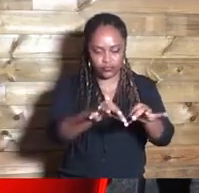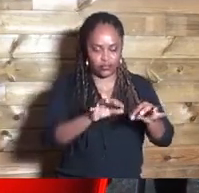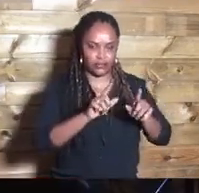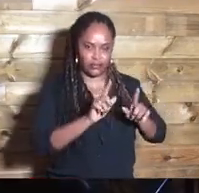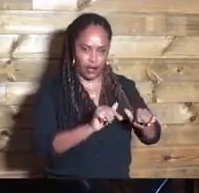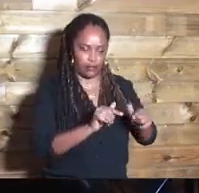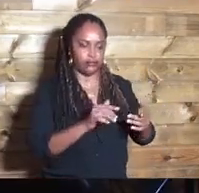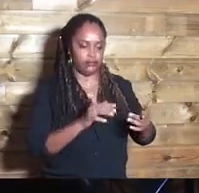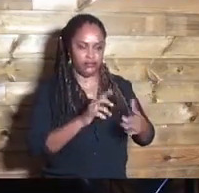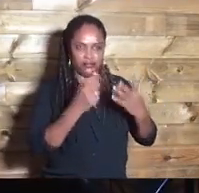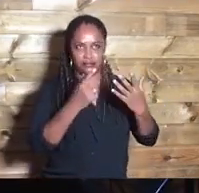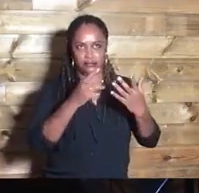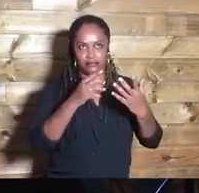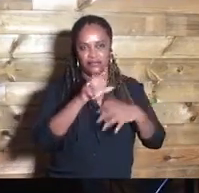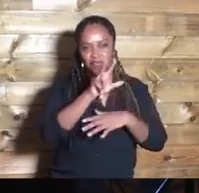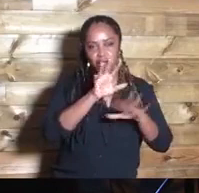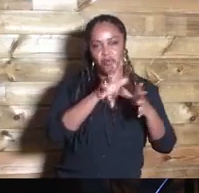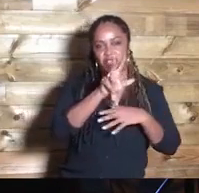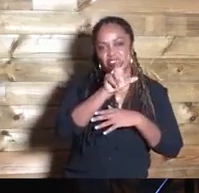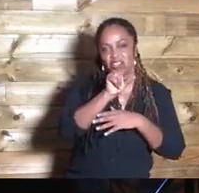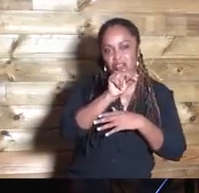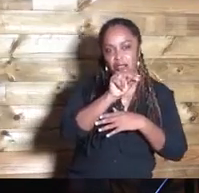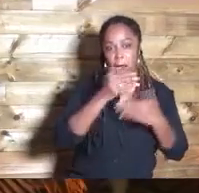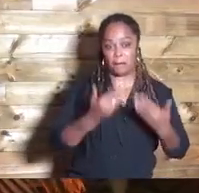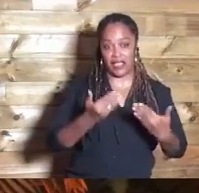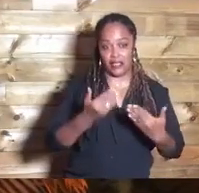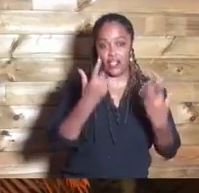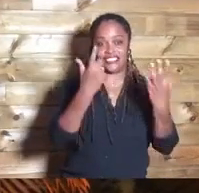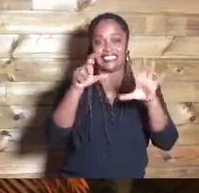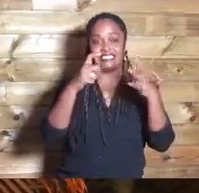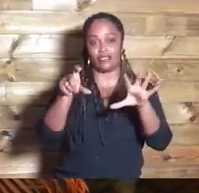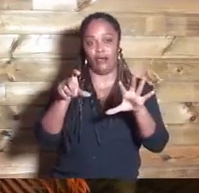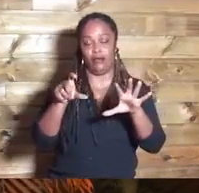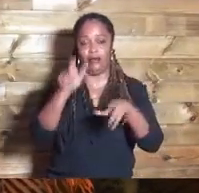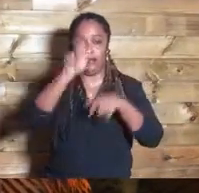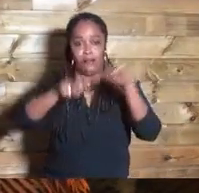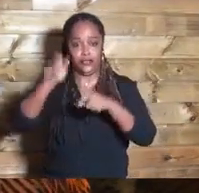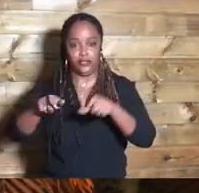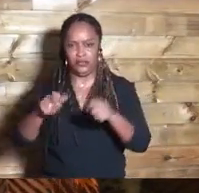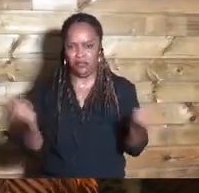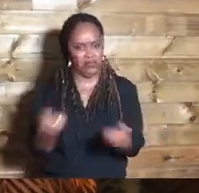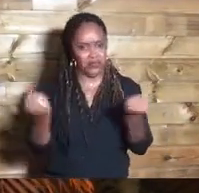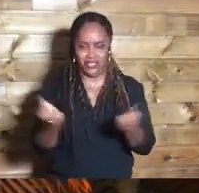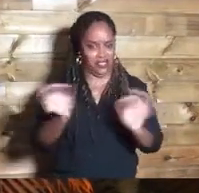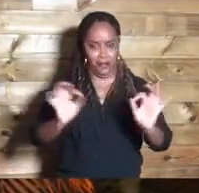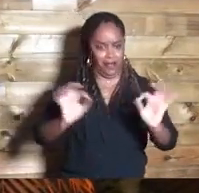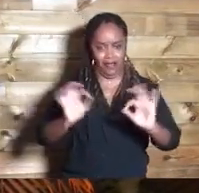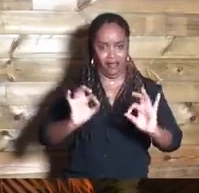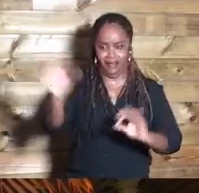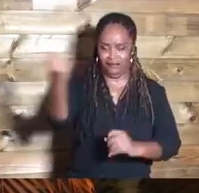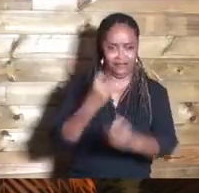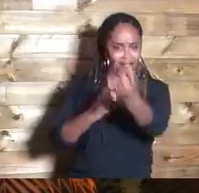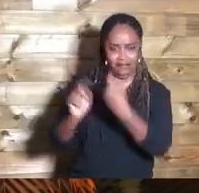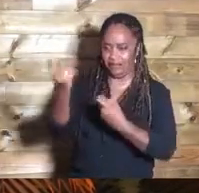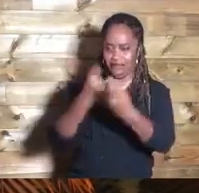700. Nous 700. Et si vous bien regardez, nous pas fait pas publicité pour dire que nous jouons nous. Je